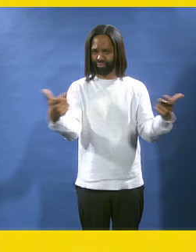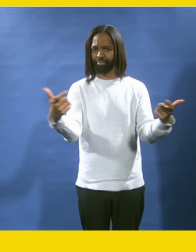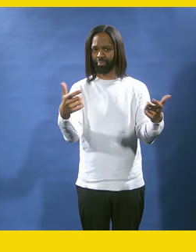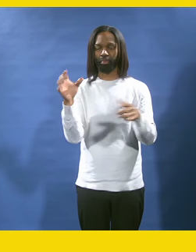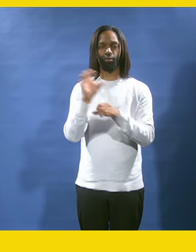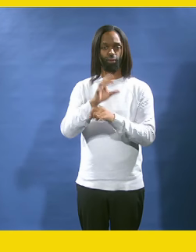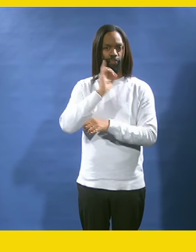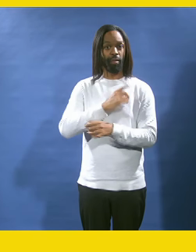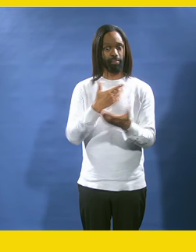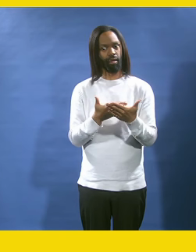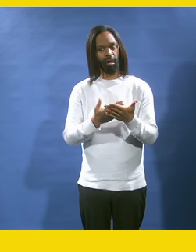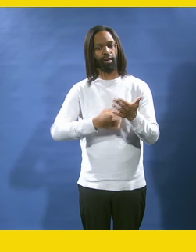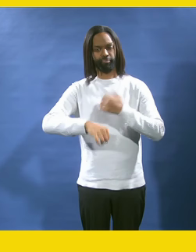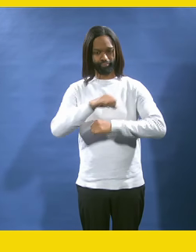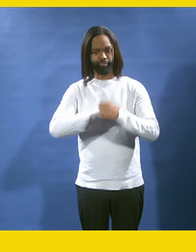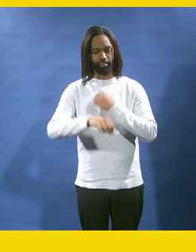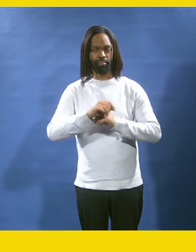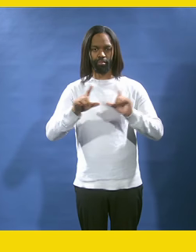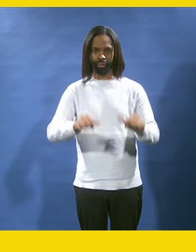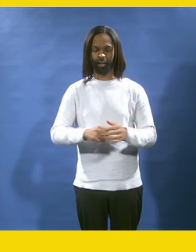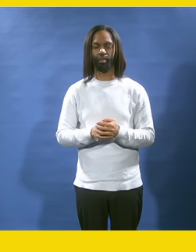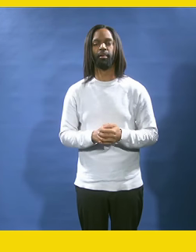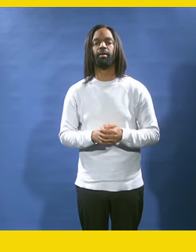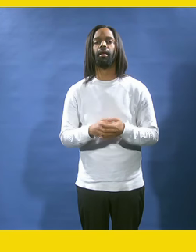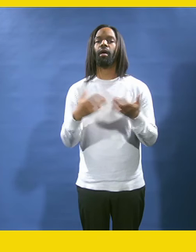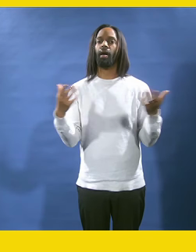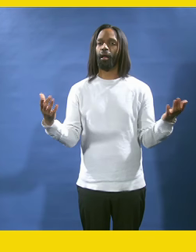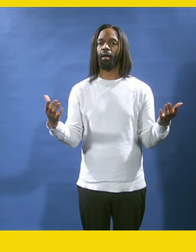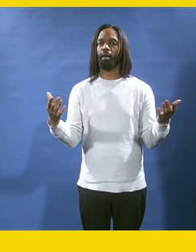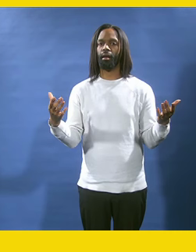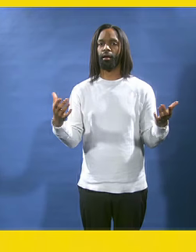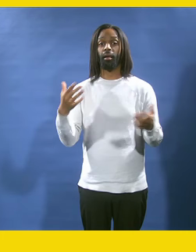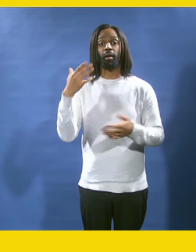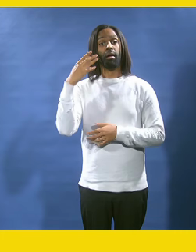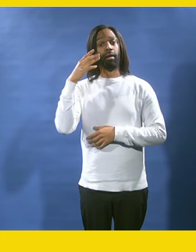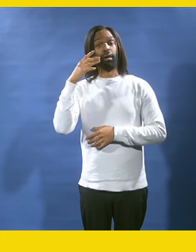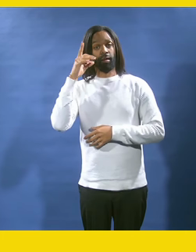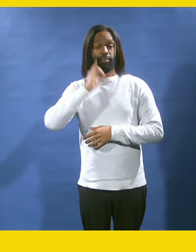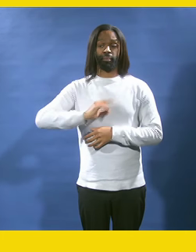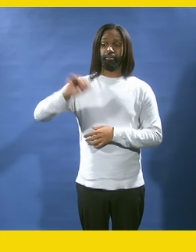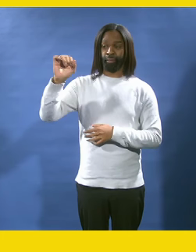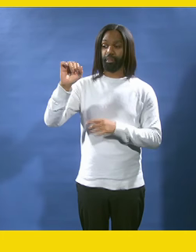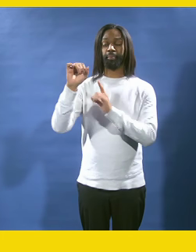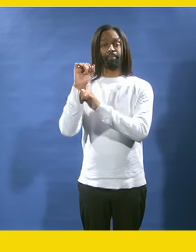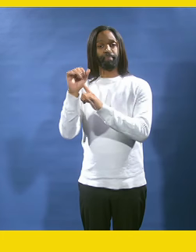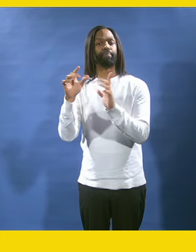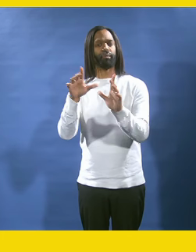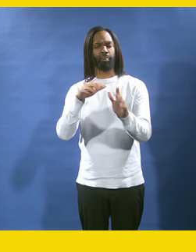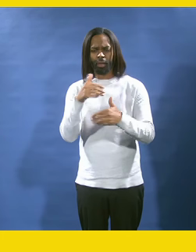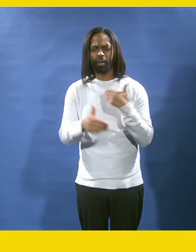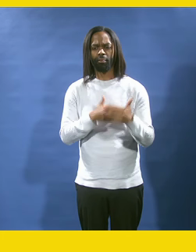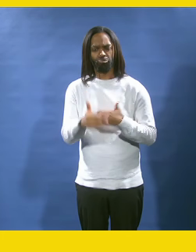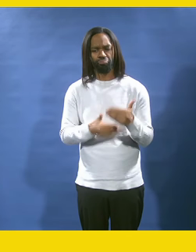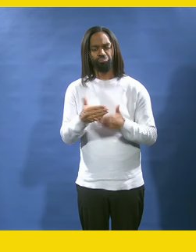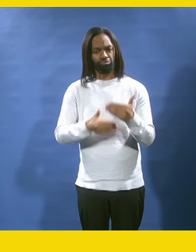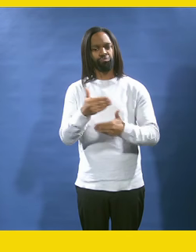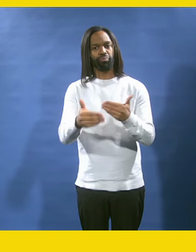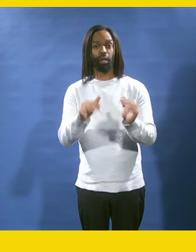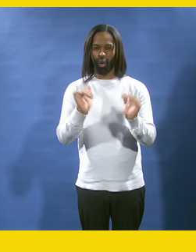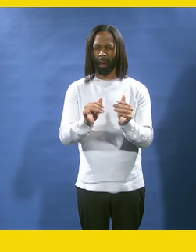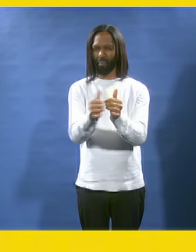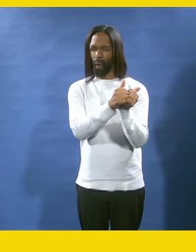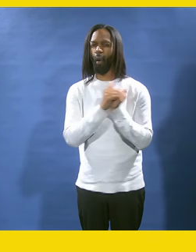femmes. Si la cause des féminines avance, il n'en demeure pas moins que nous devons rester collectivement